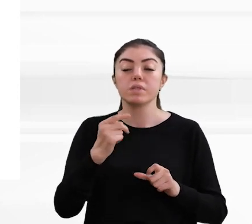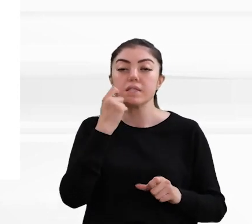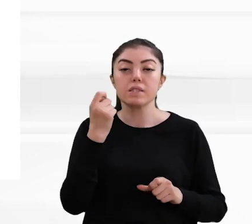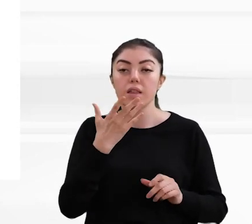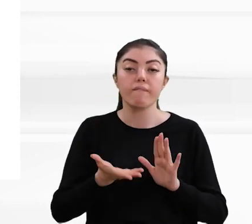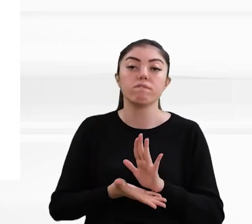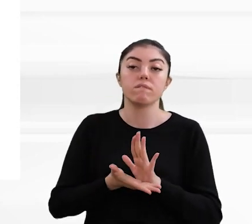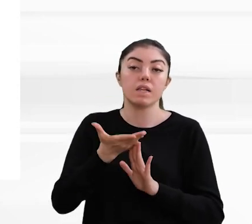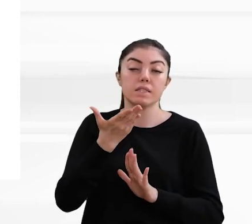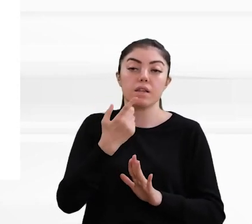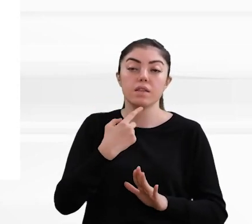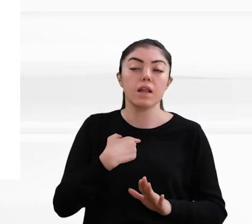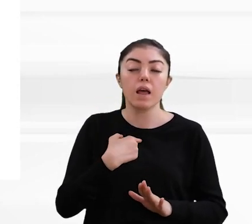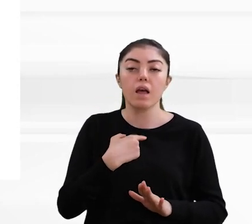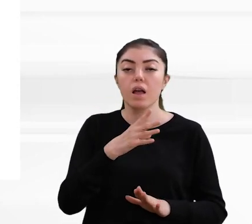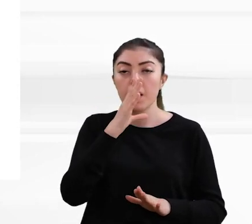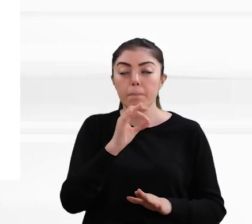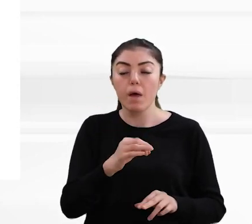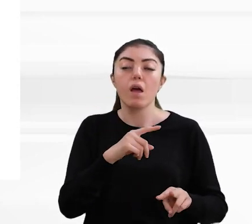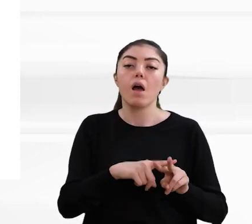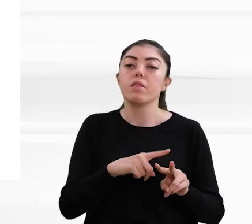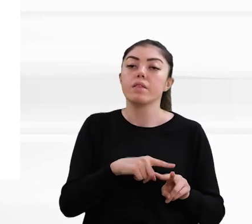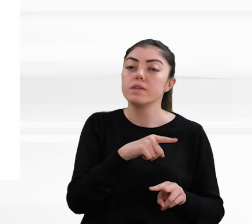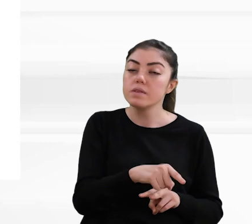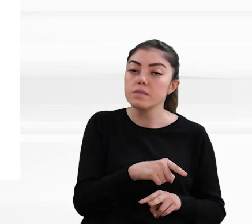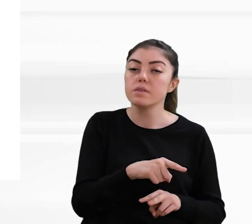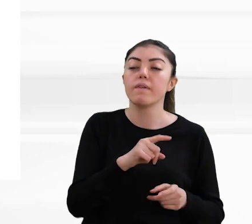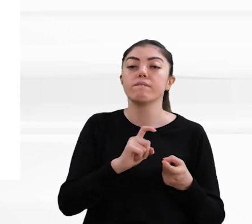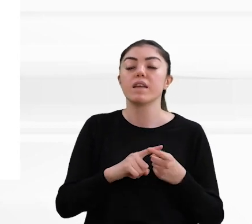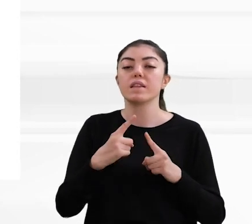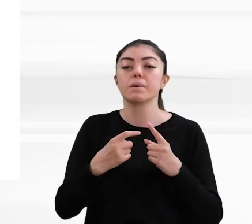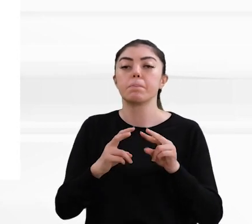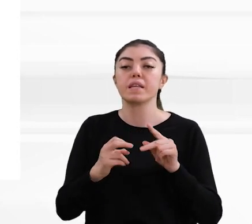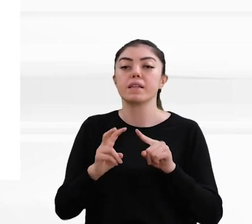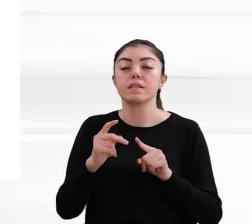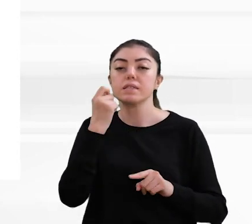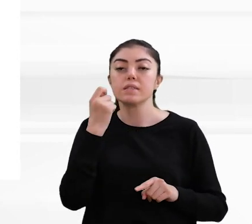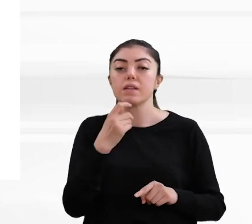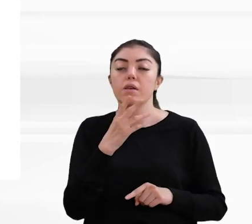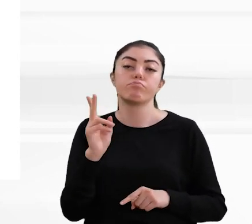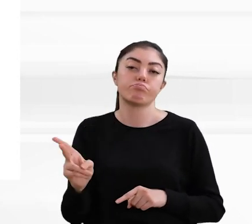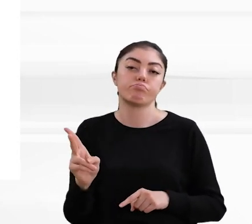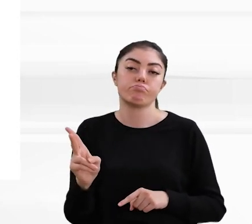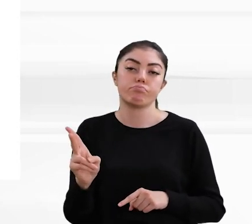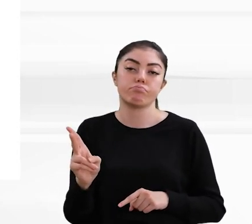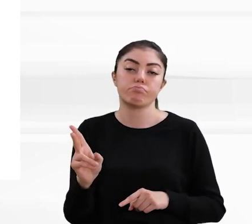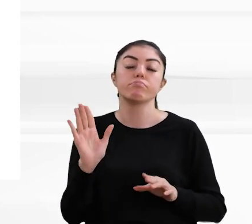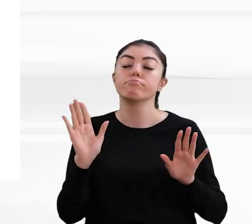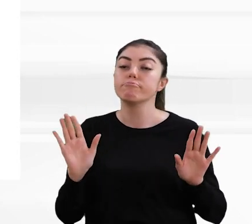sayısı daha fazlaymış kime adenin ve timin sayısından baktığımızda